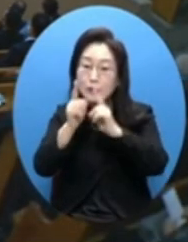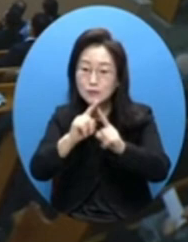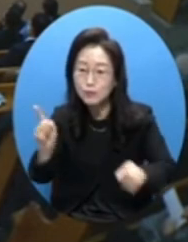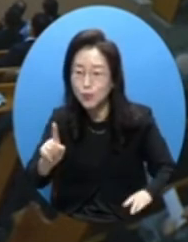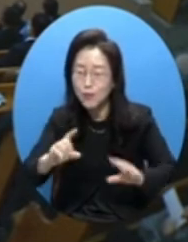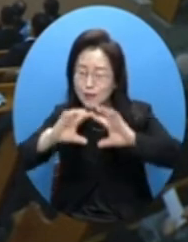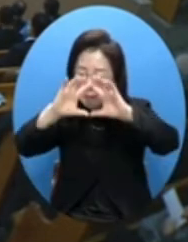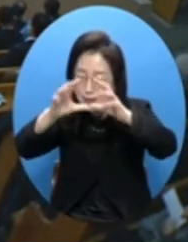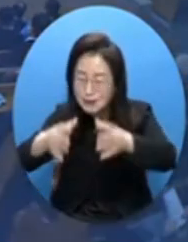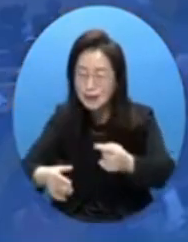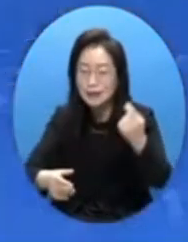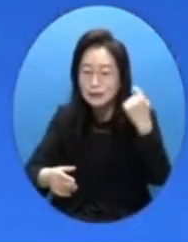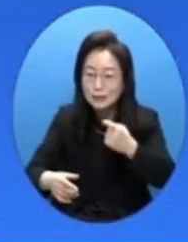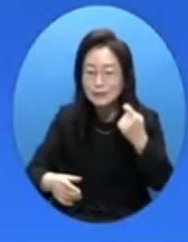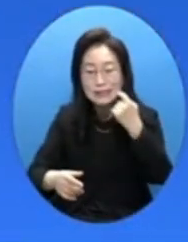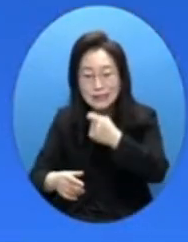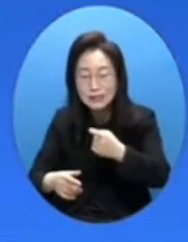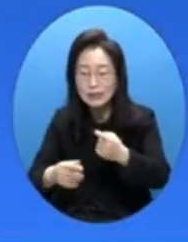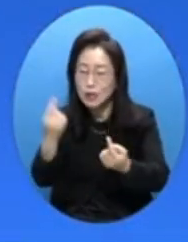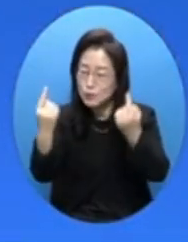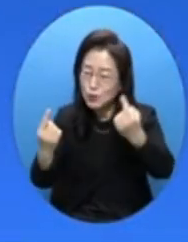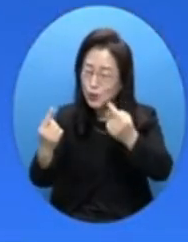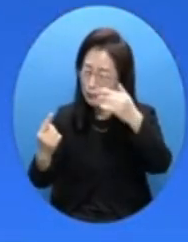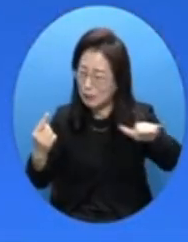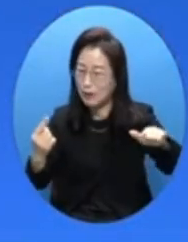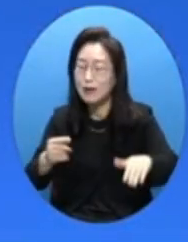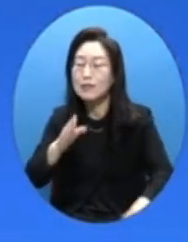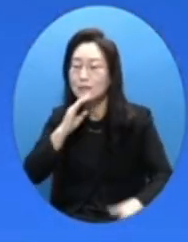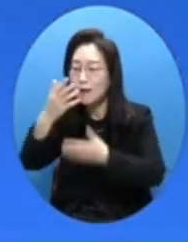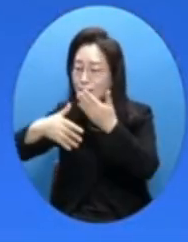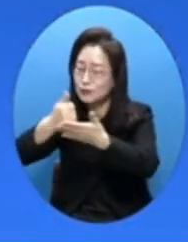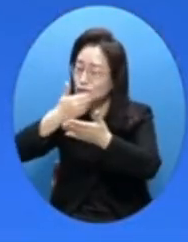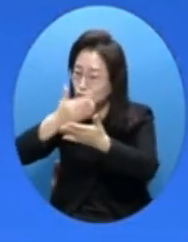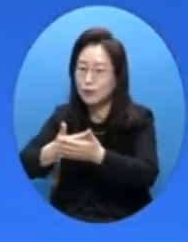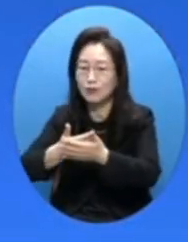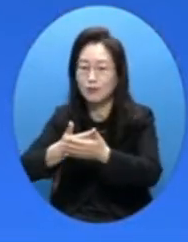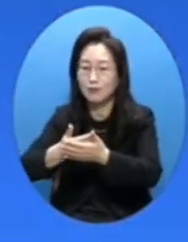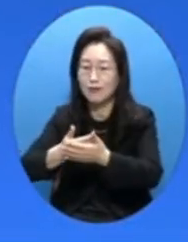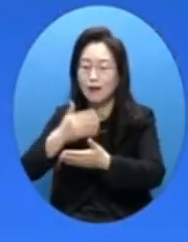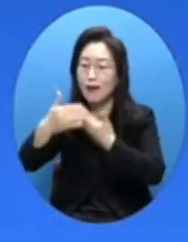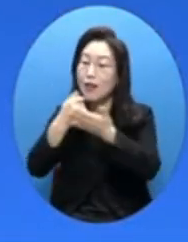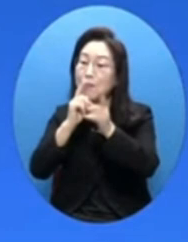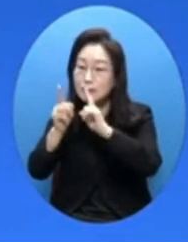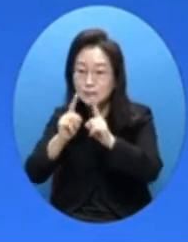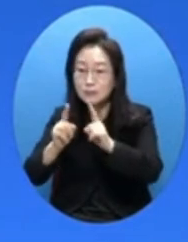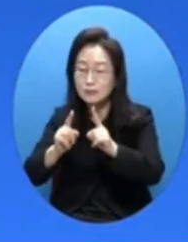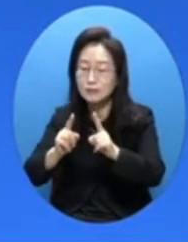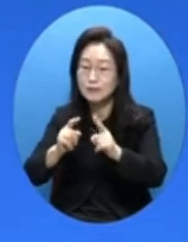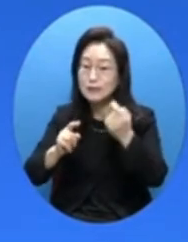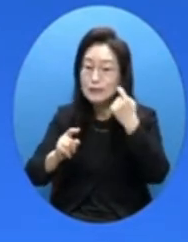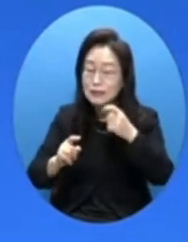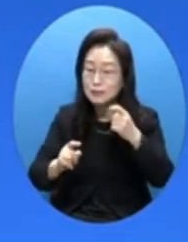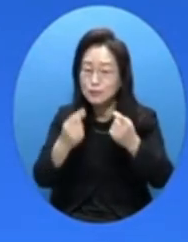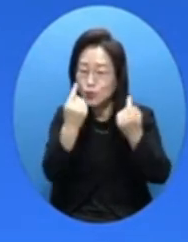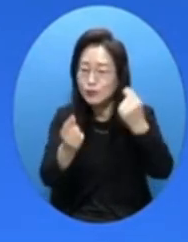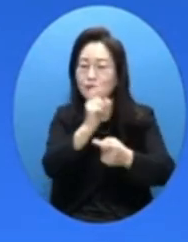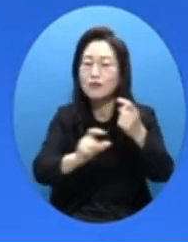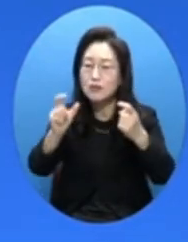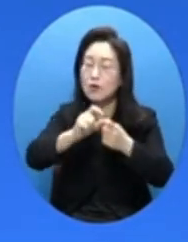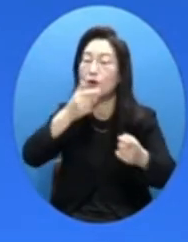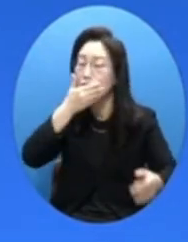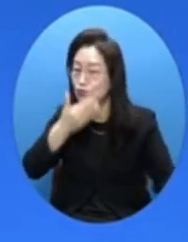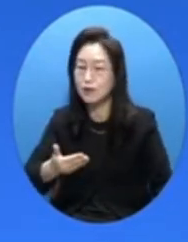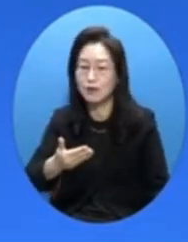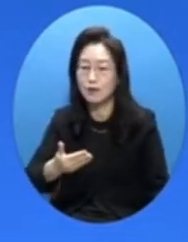어떤 금과 은보다 비교할 수 없도록 가장 귀하고 그렇습니다. 이 금보다 귀한 이 세상에